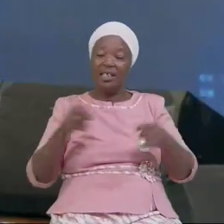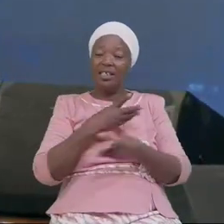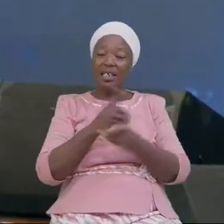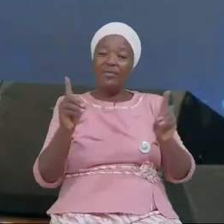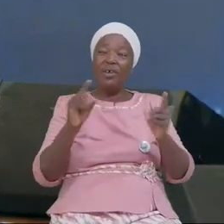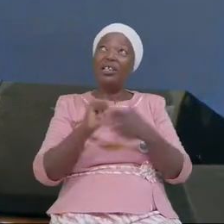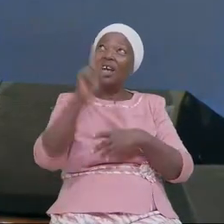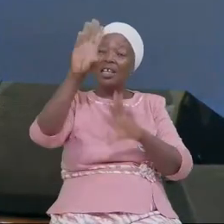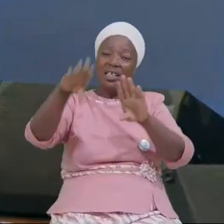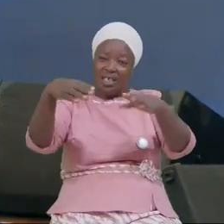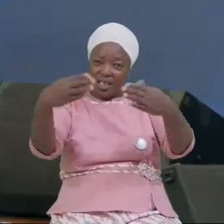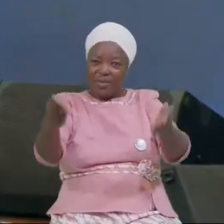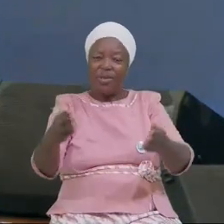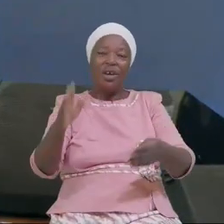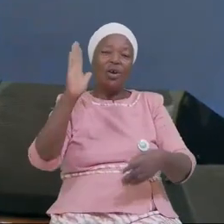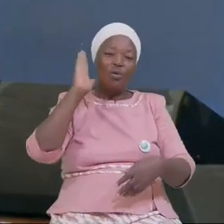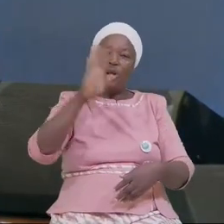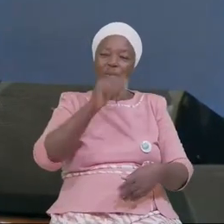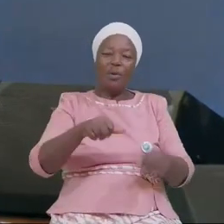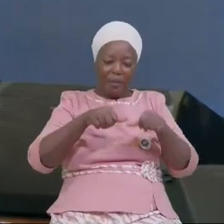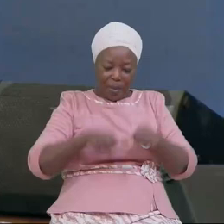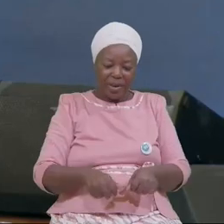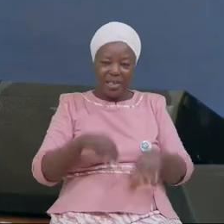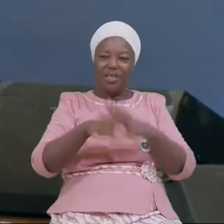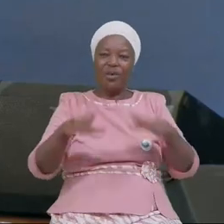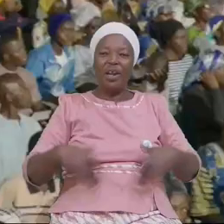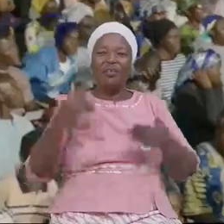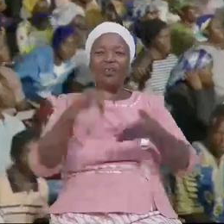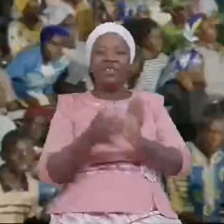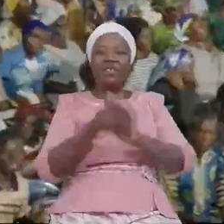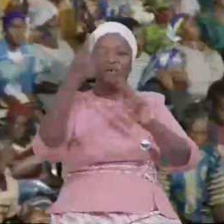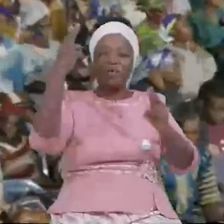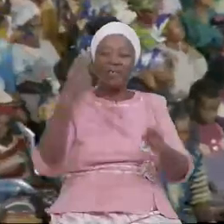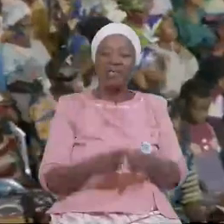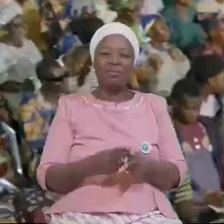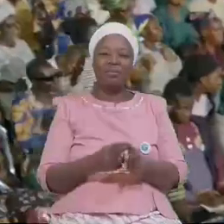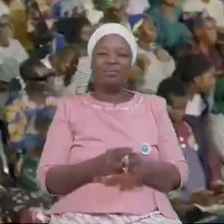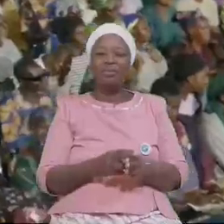donne, cela sera permanent dans votre vie au nom de Jésus-Christ.